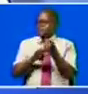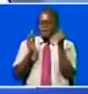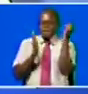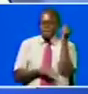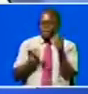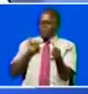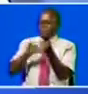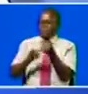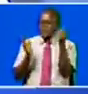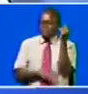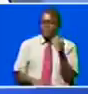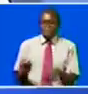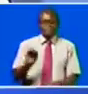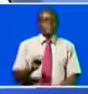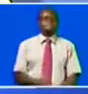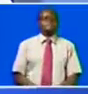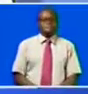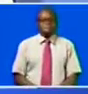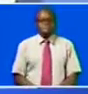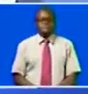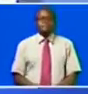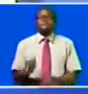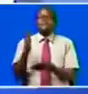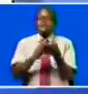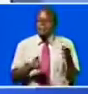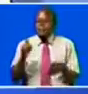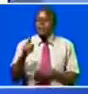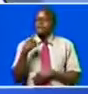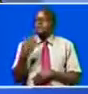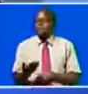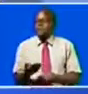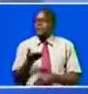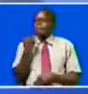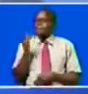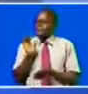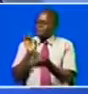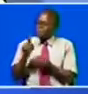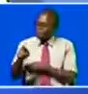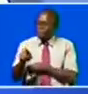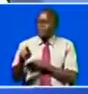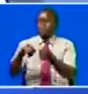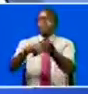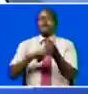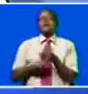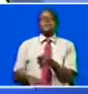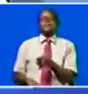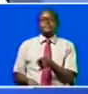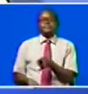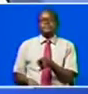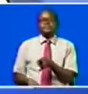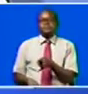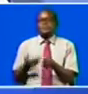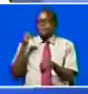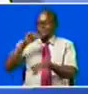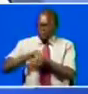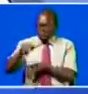Dada, nakwambia hivi ama ndugu unayetusikiza leo, kuna mtu mahali hata pengine anasema, "Jamani, si mtu angenipa huyu mwanamke angekuwa mke wangu, ama sinipate mume kama